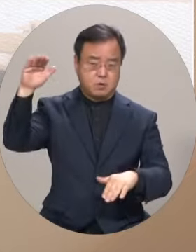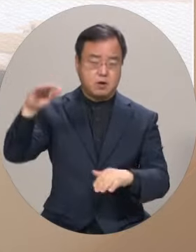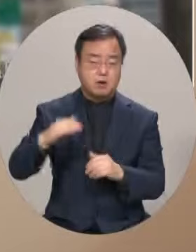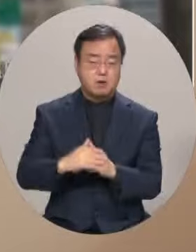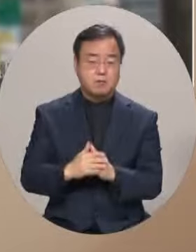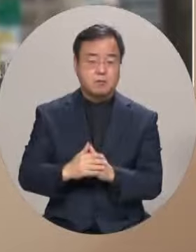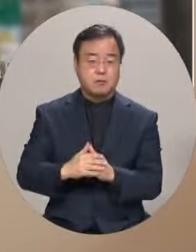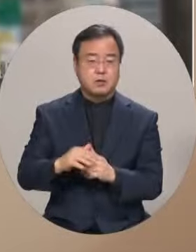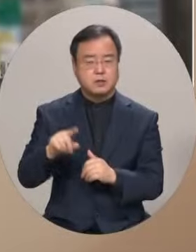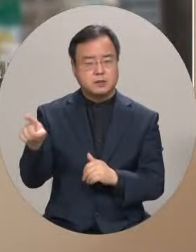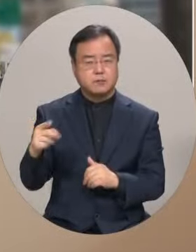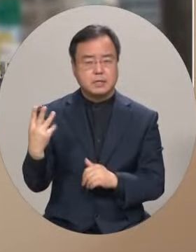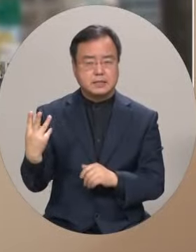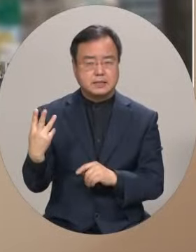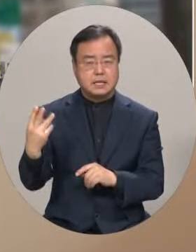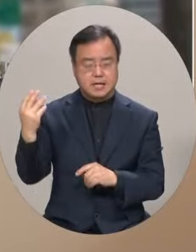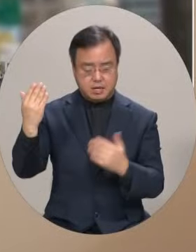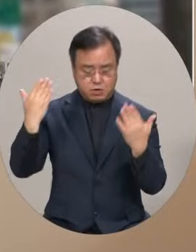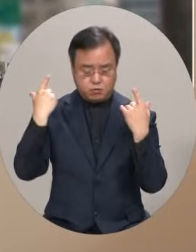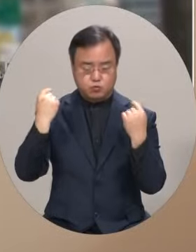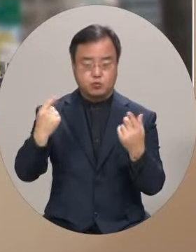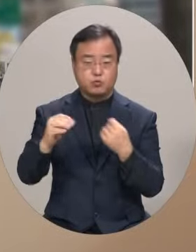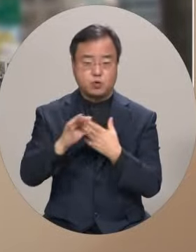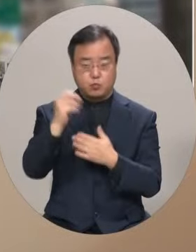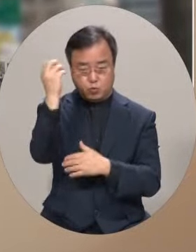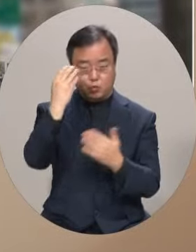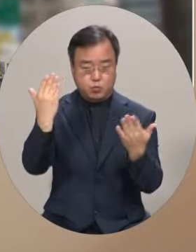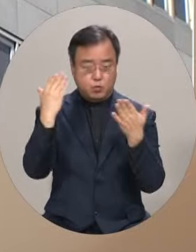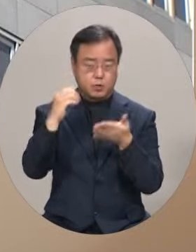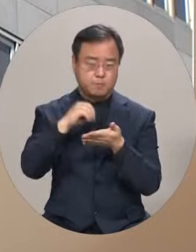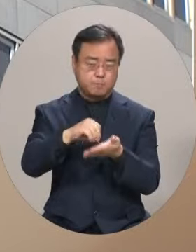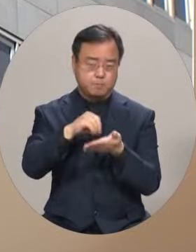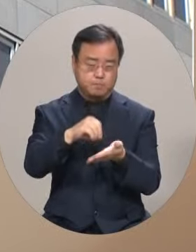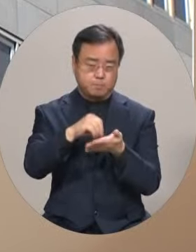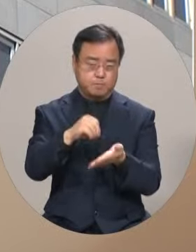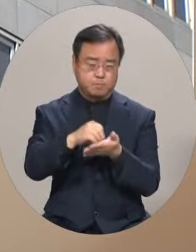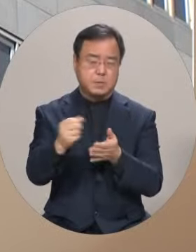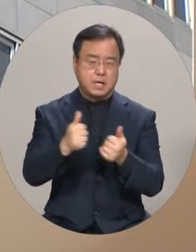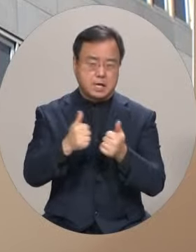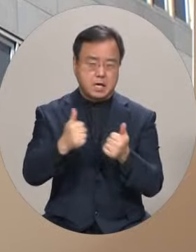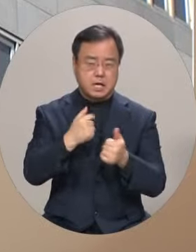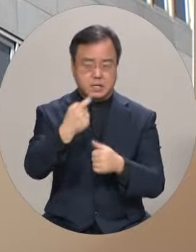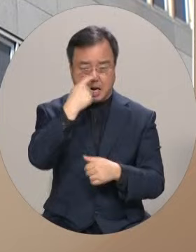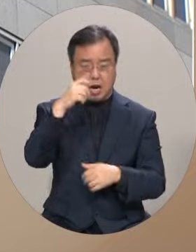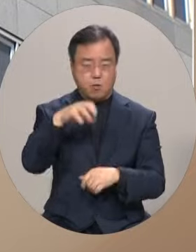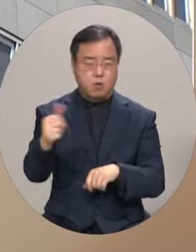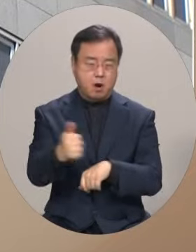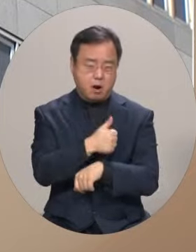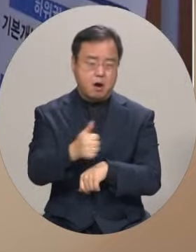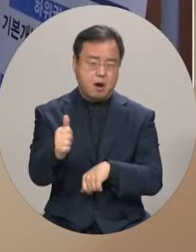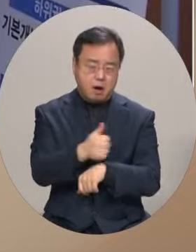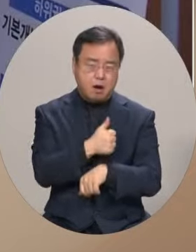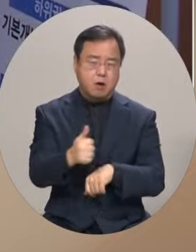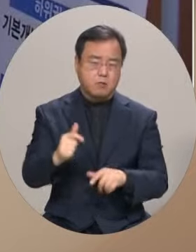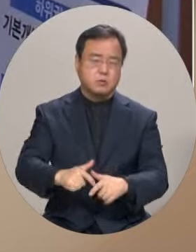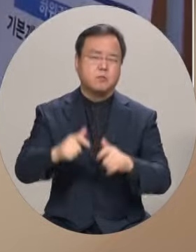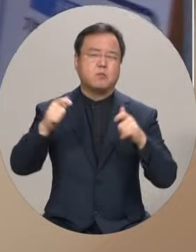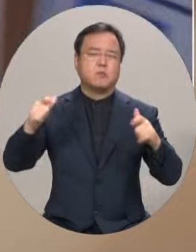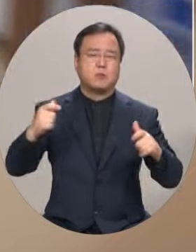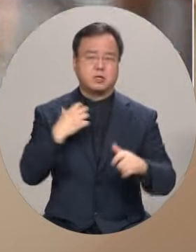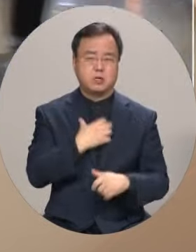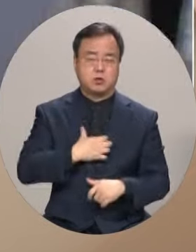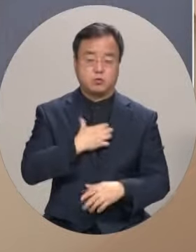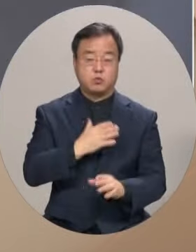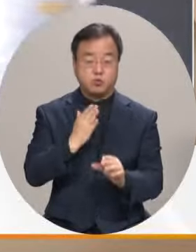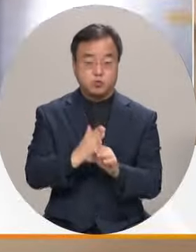외고 국제고가 유지되면이 고교 입시를 위한 사교육비 지출이 계속될 거라는 지적이 나오는 건데요 이에 대해